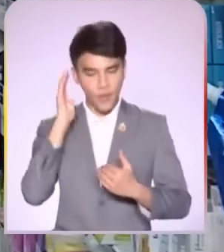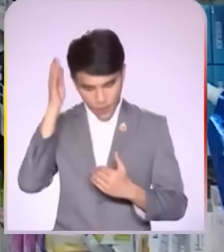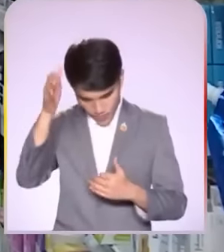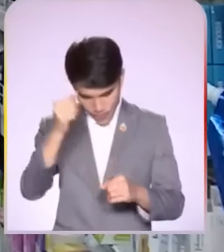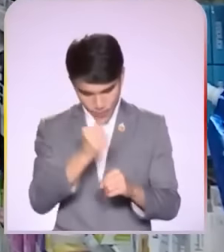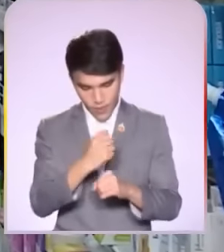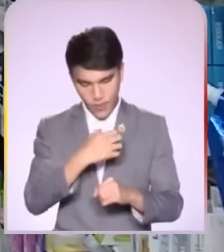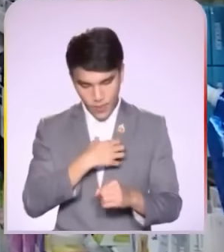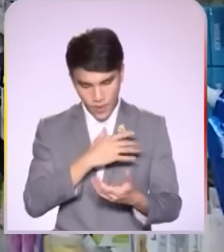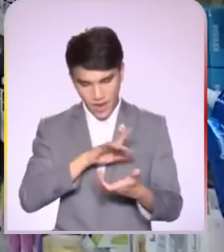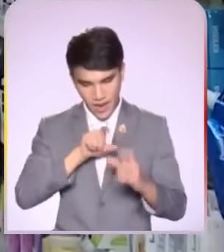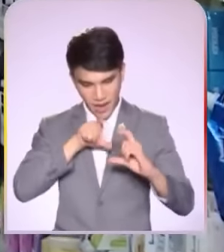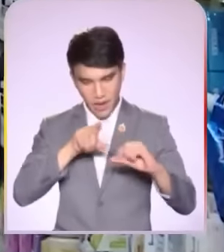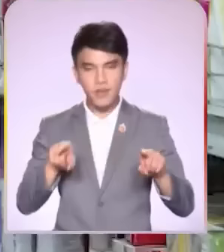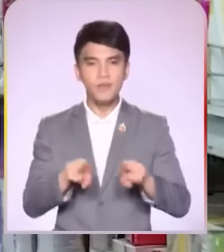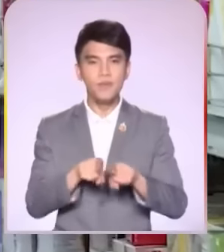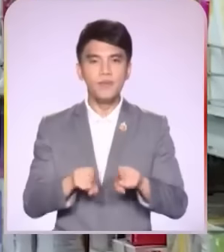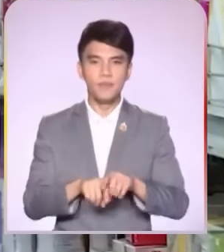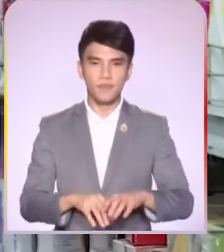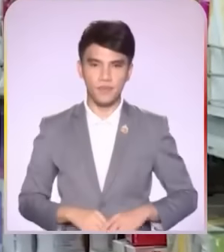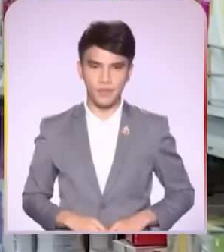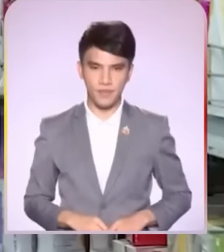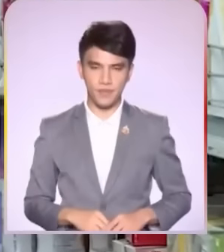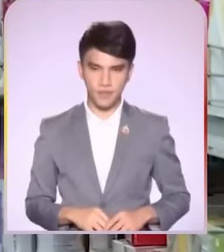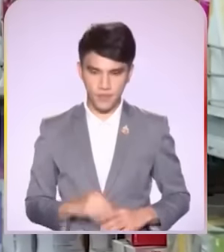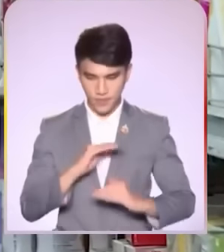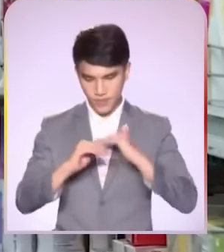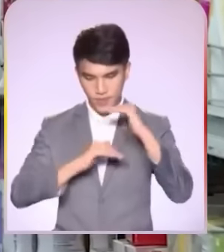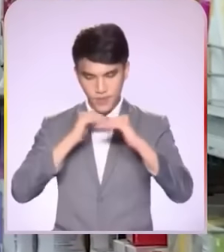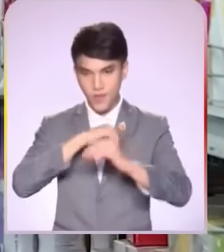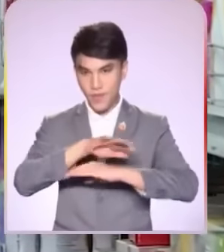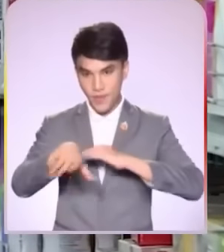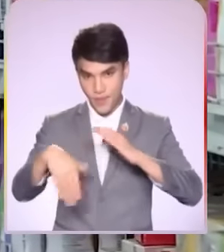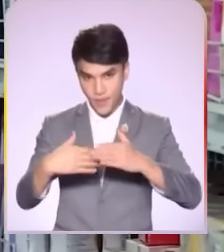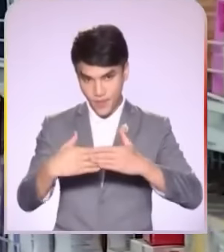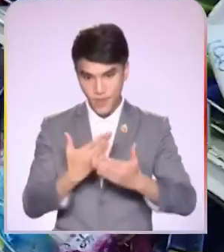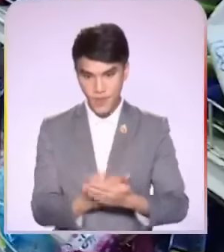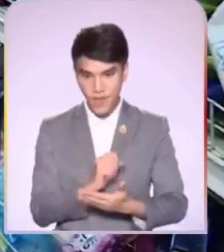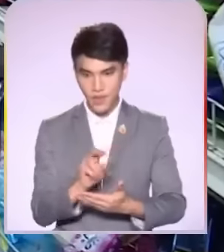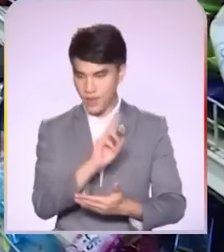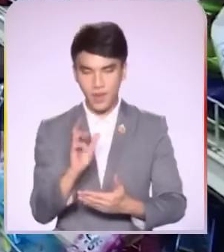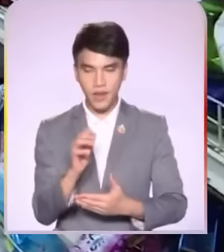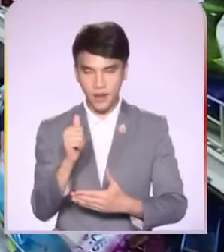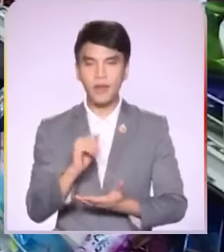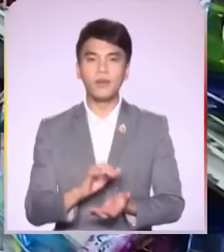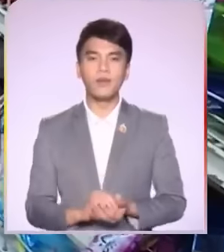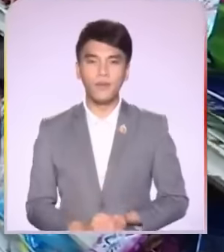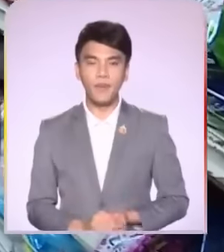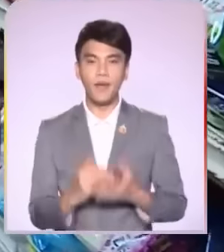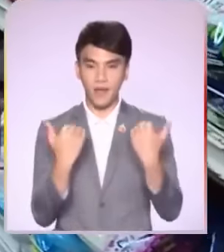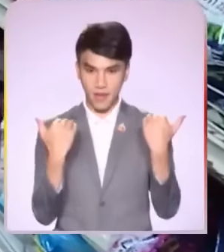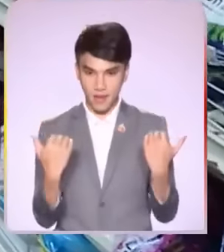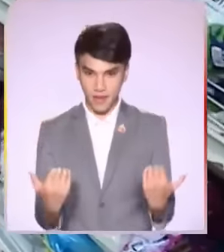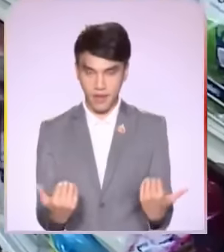าคตก็จะใช้แอปนี้ด้วยเช่นเดียวกันโดยจะพัฒนาให้แอปนี้สามารถรองรับการจ่ายเงินให้กับประชาชนได ้ อย่างไรก็ต